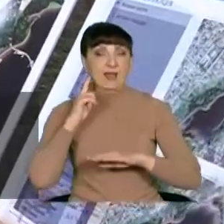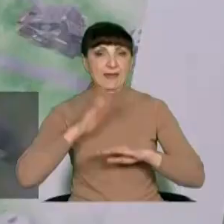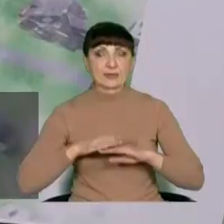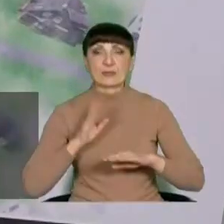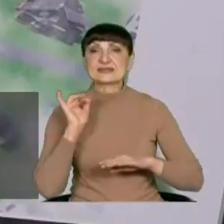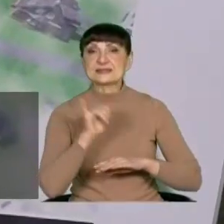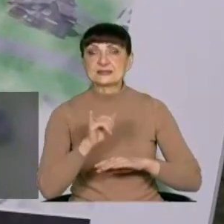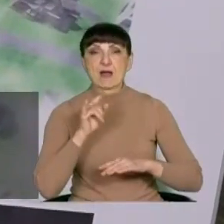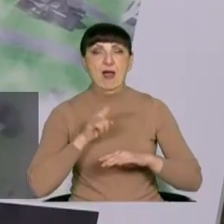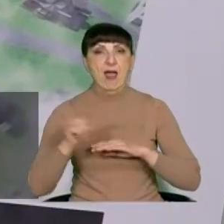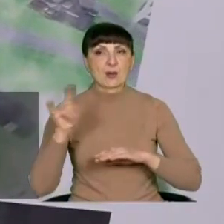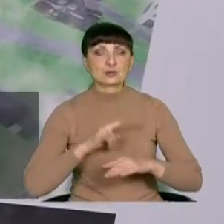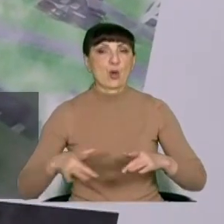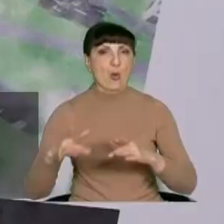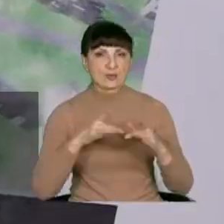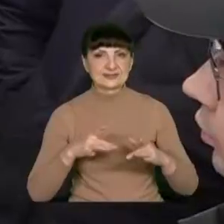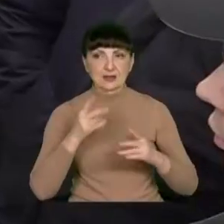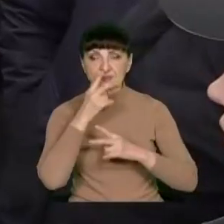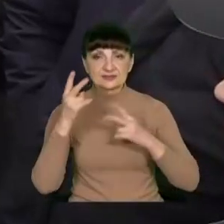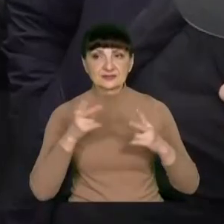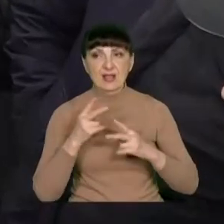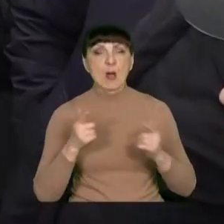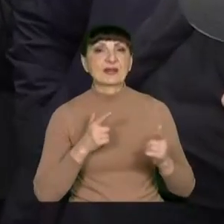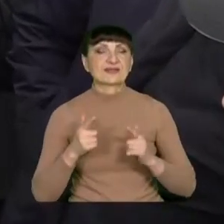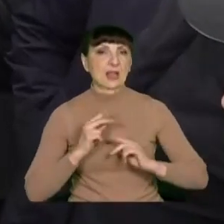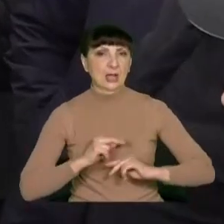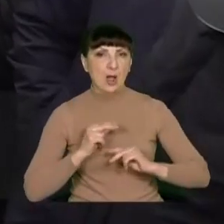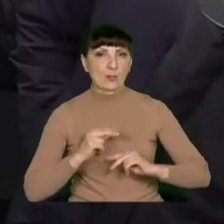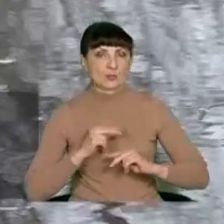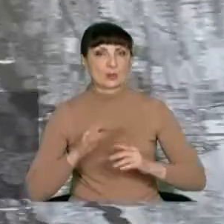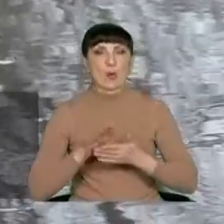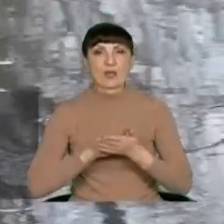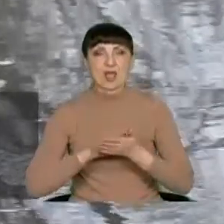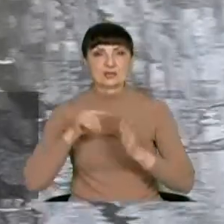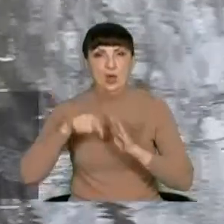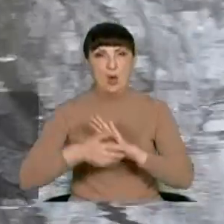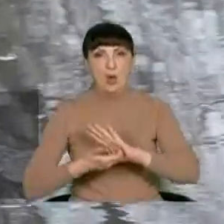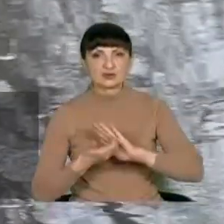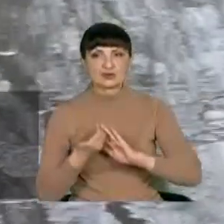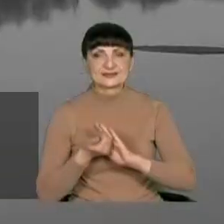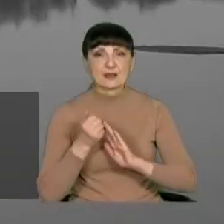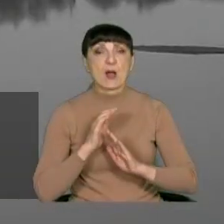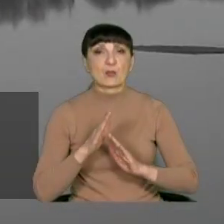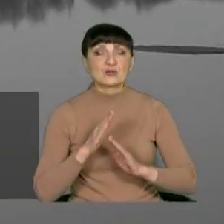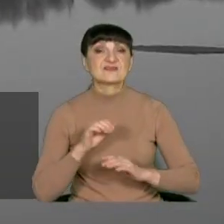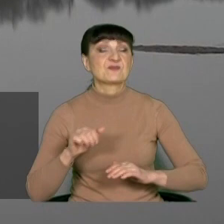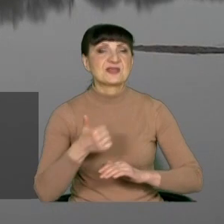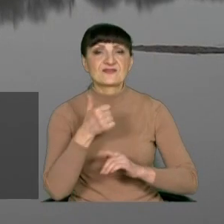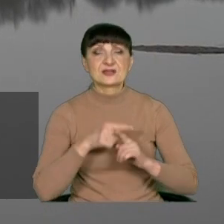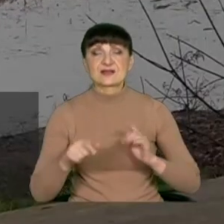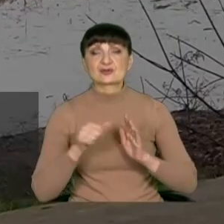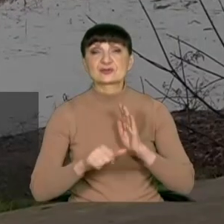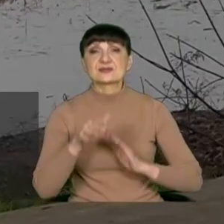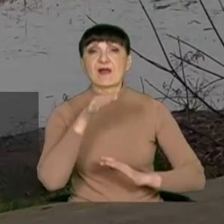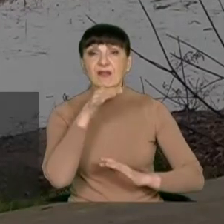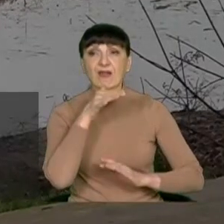посетил Аэропортовское озеро, где ознакомился с подготовительными работами по механической очистке. Она будет проводиться впервые за 60 лет,